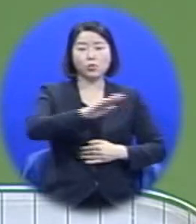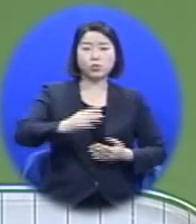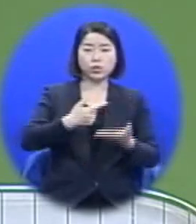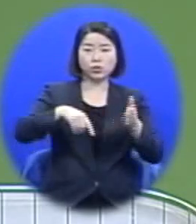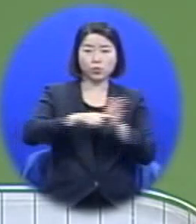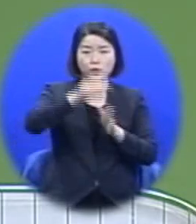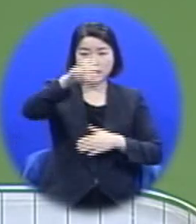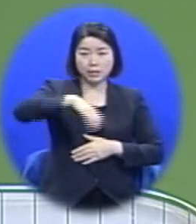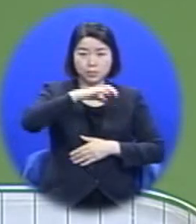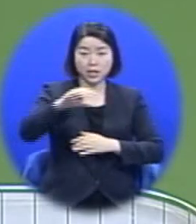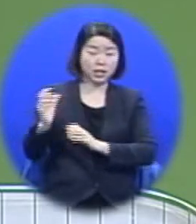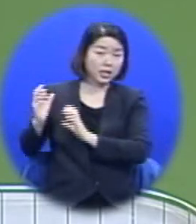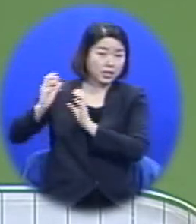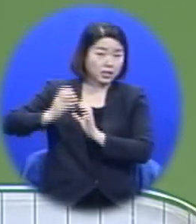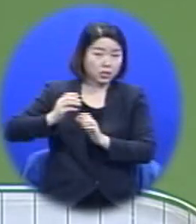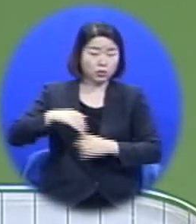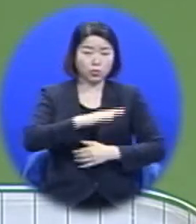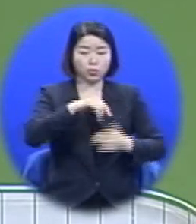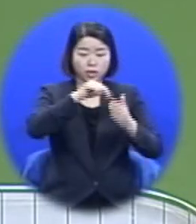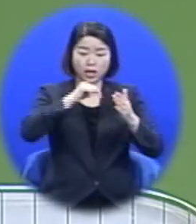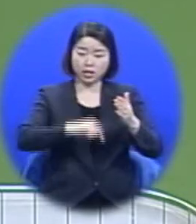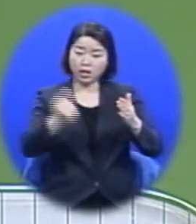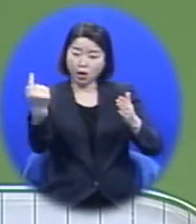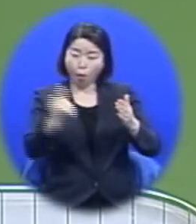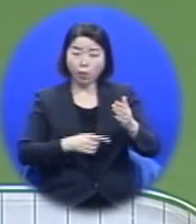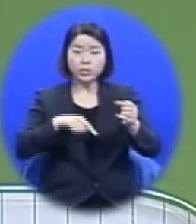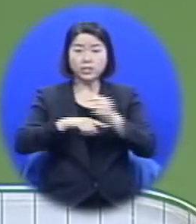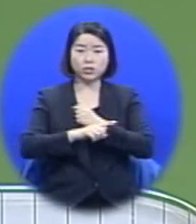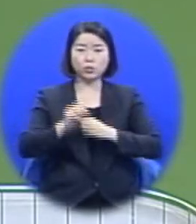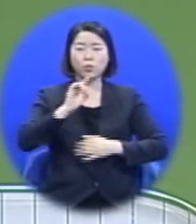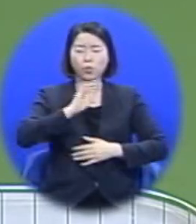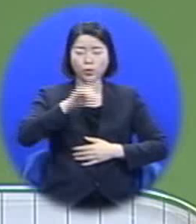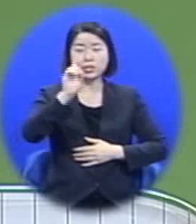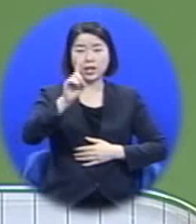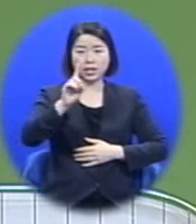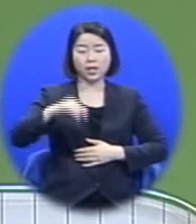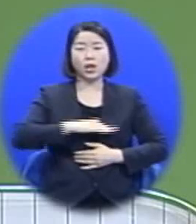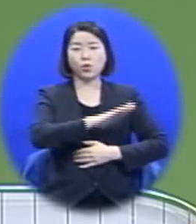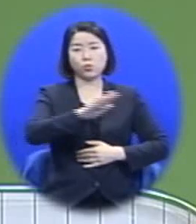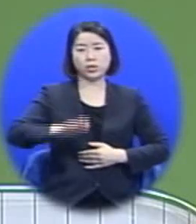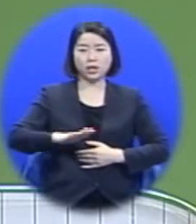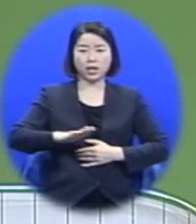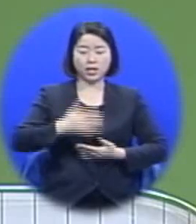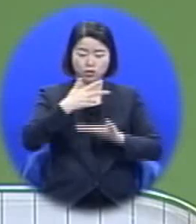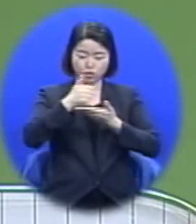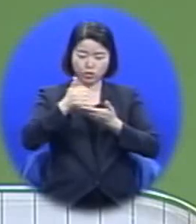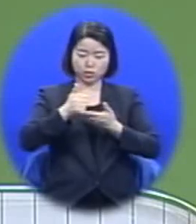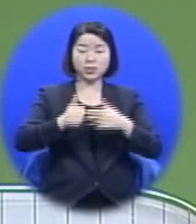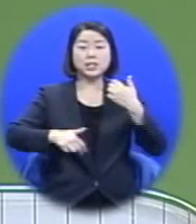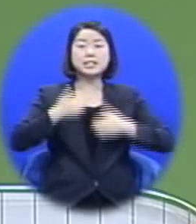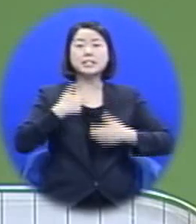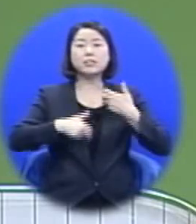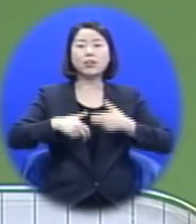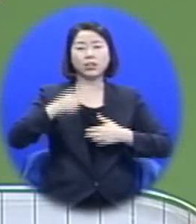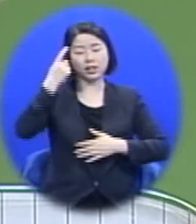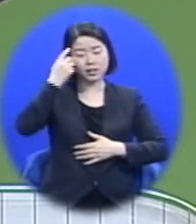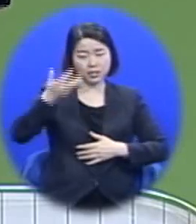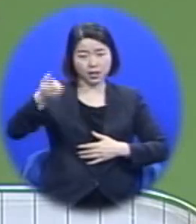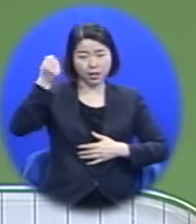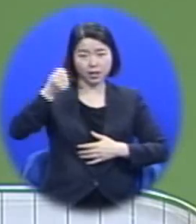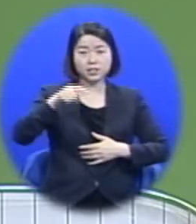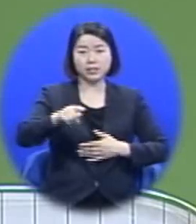우리 안에 오신 이유는 오직 하나에요 우리가 주님을 즐거워하게 즐겁게 력이 는